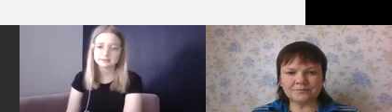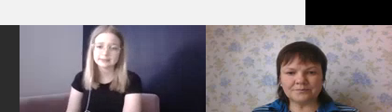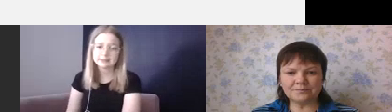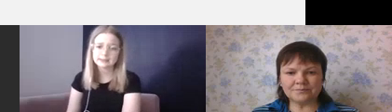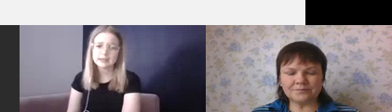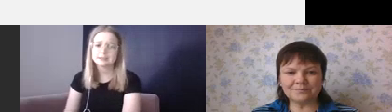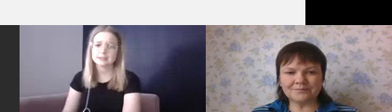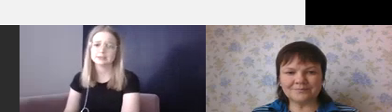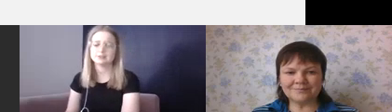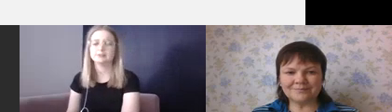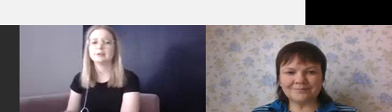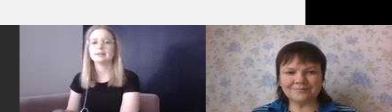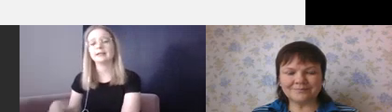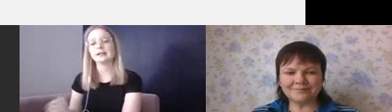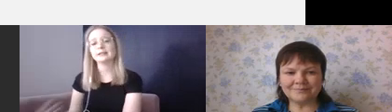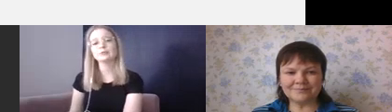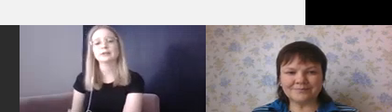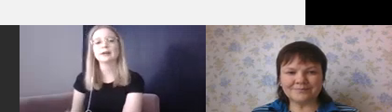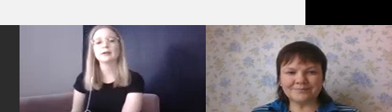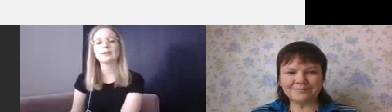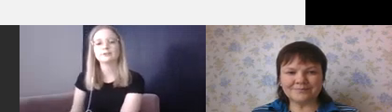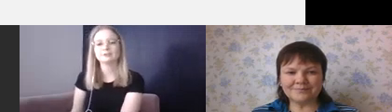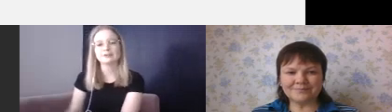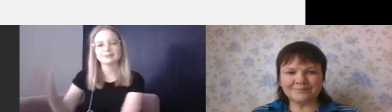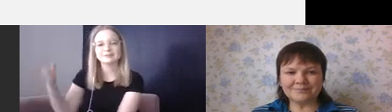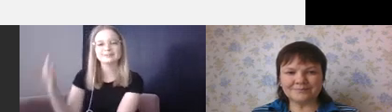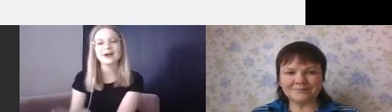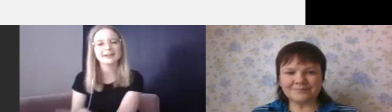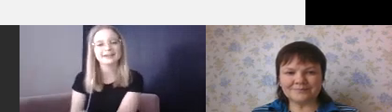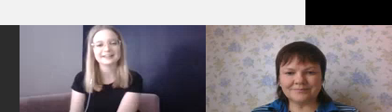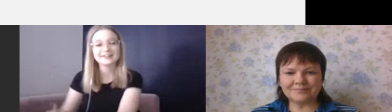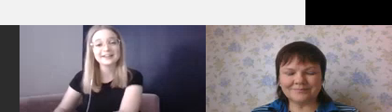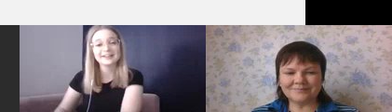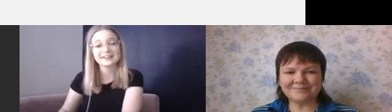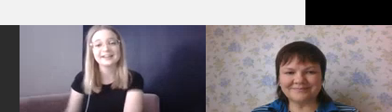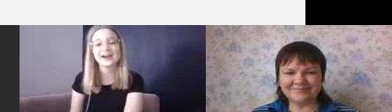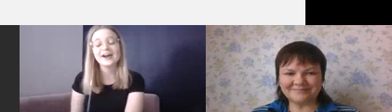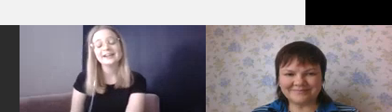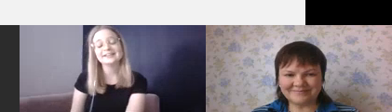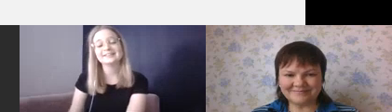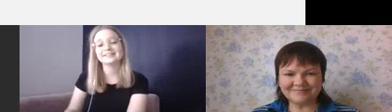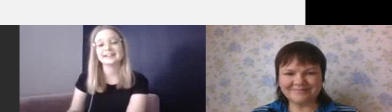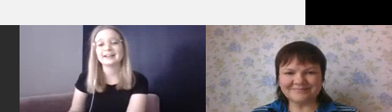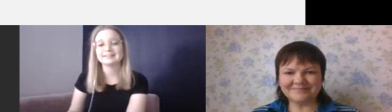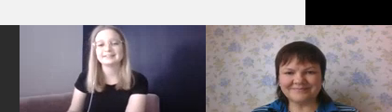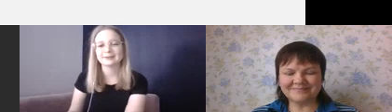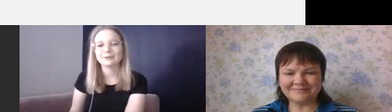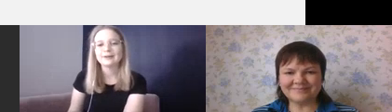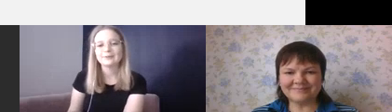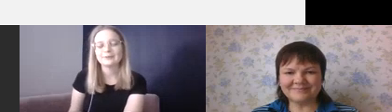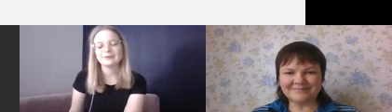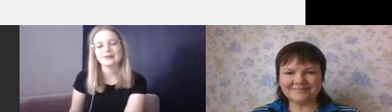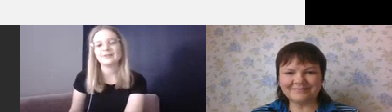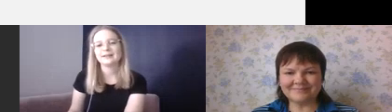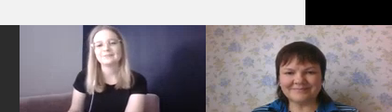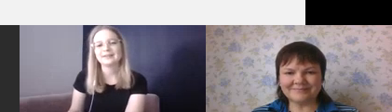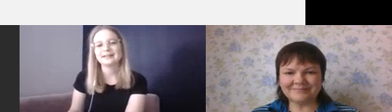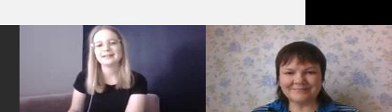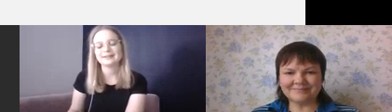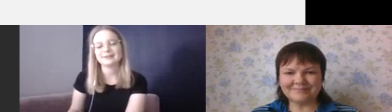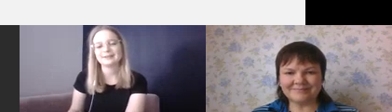poolt hallatav leht, seal on siis võimalik karjääri nõustajaga nii-öelda näo järgi välja valida ja siis nagu